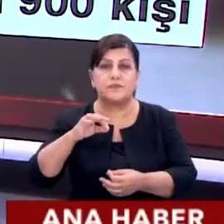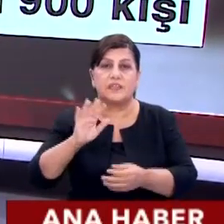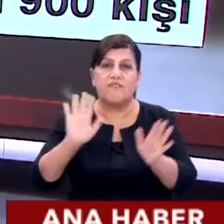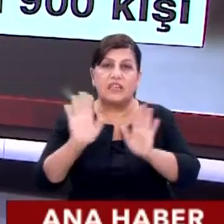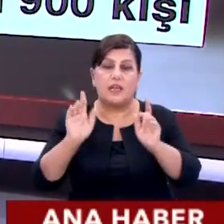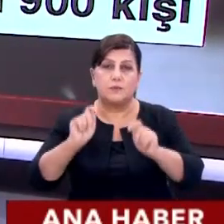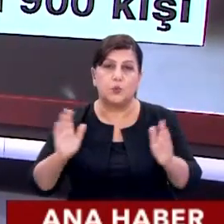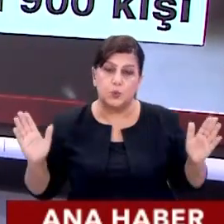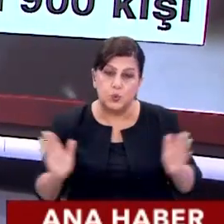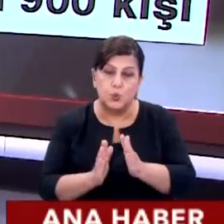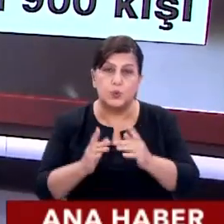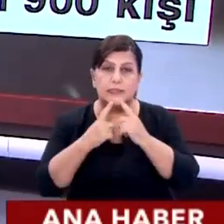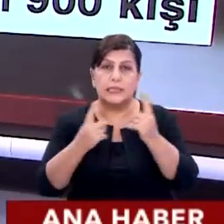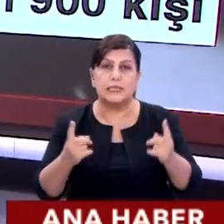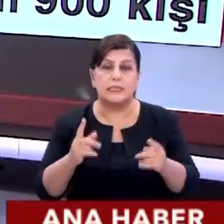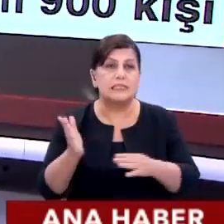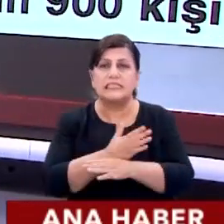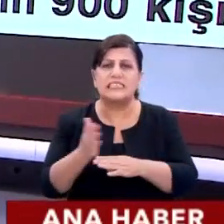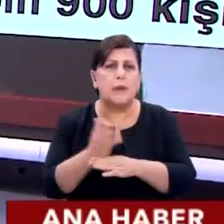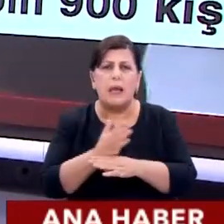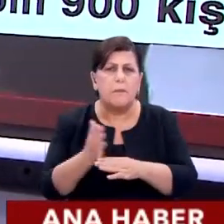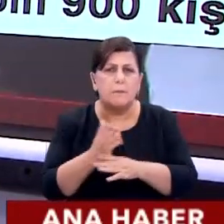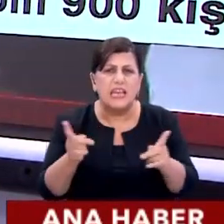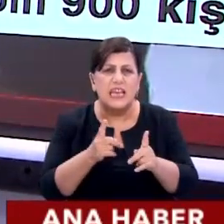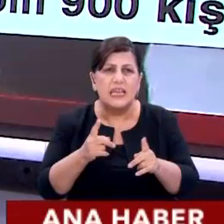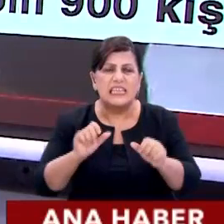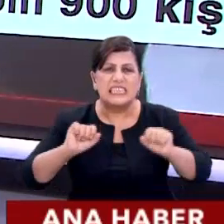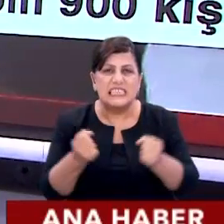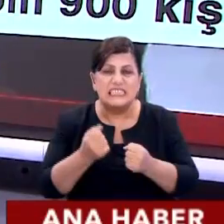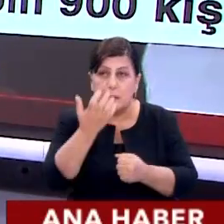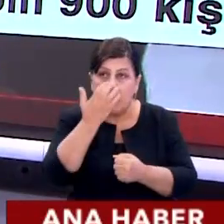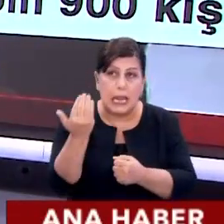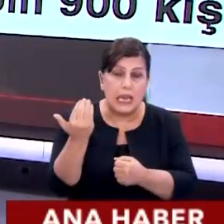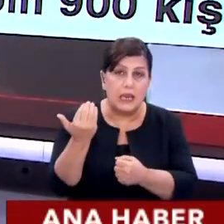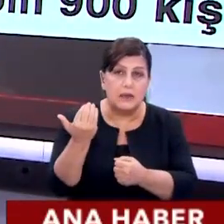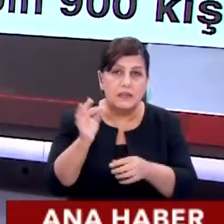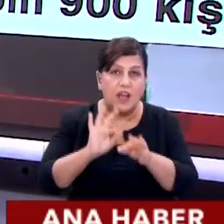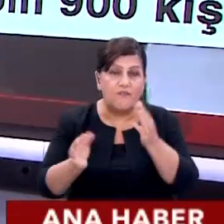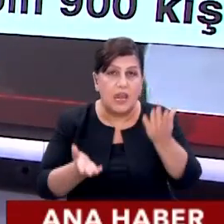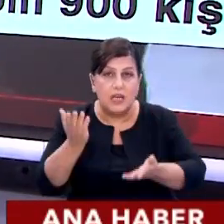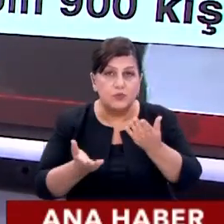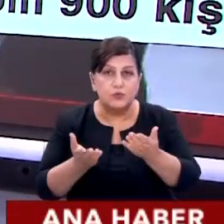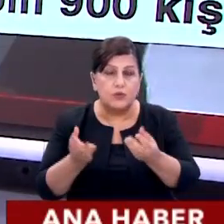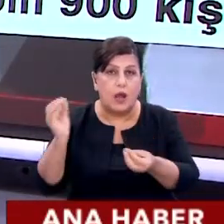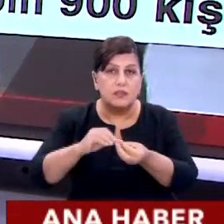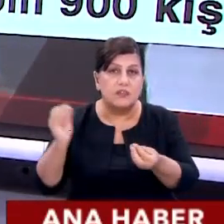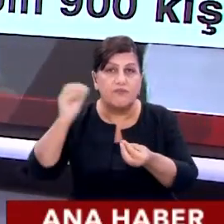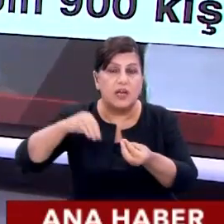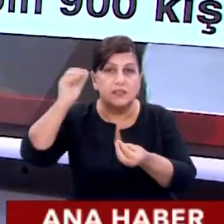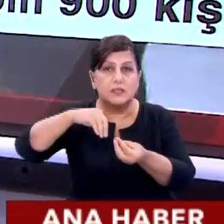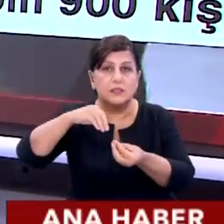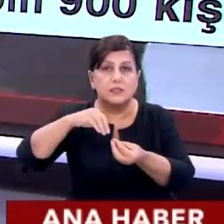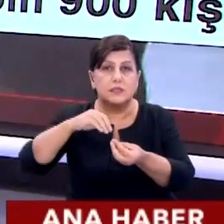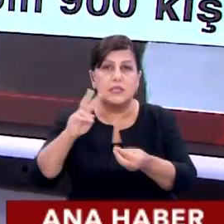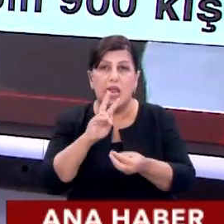küçülüyoruz dedi gerekçeleri tekrar ediyorum kriz beklentisi enflasyon artan faiz ve